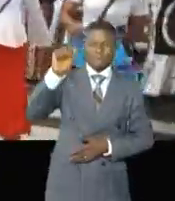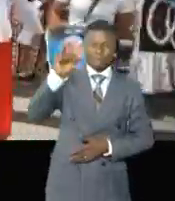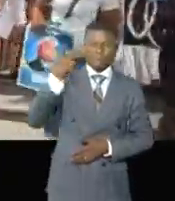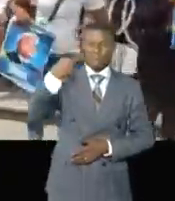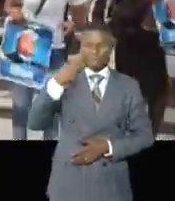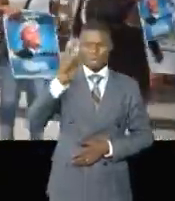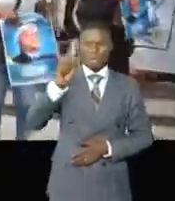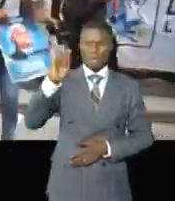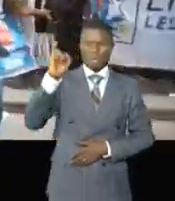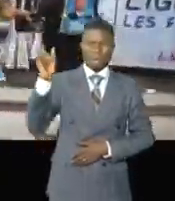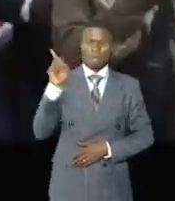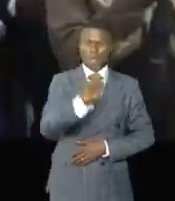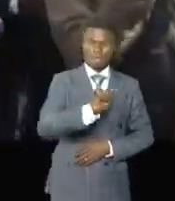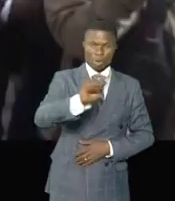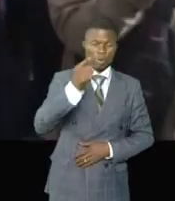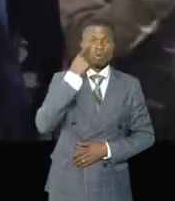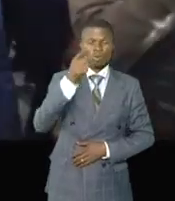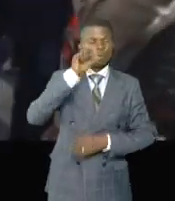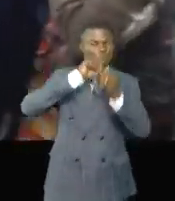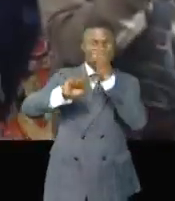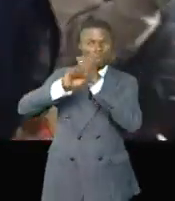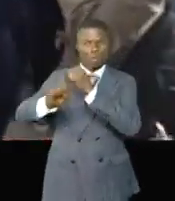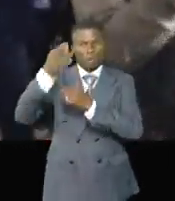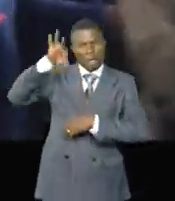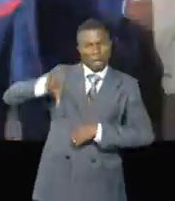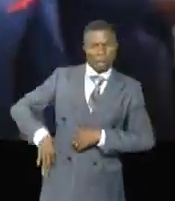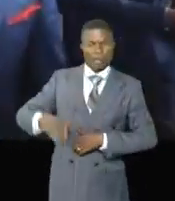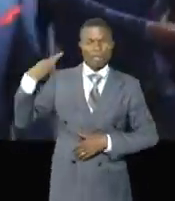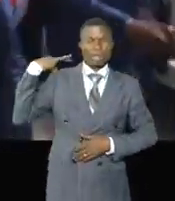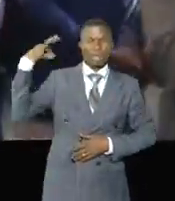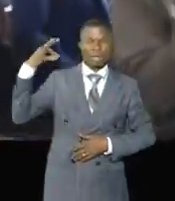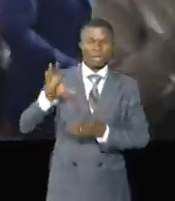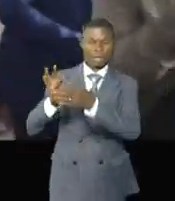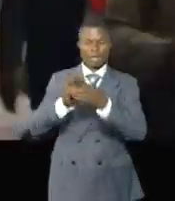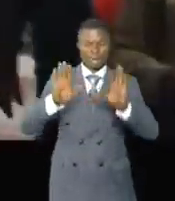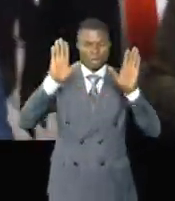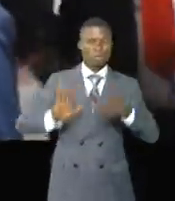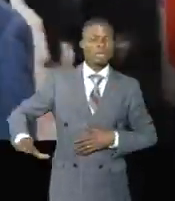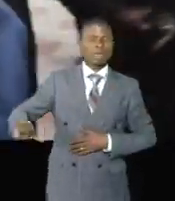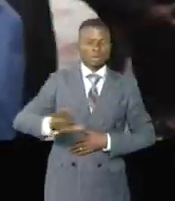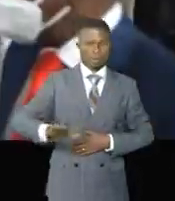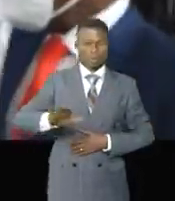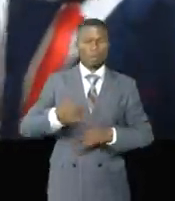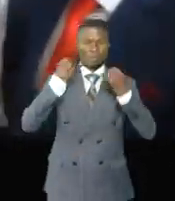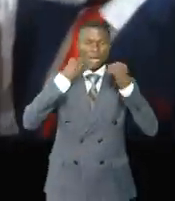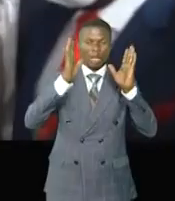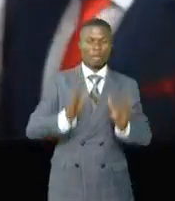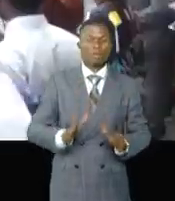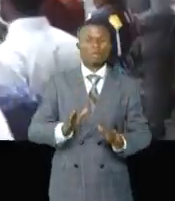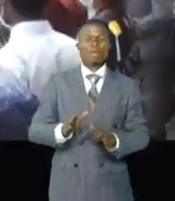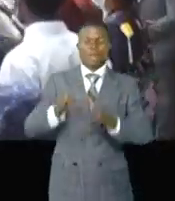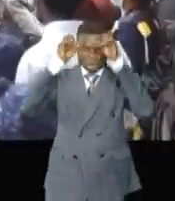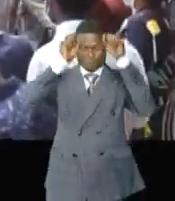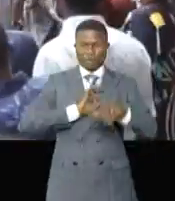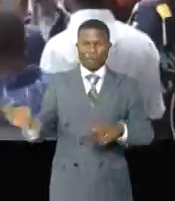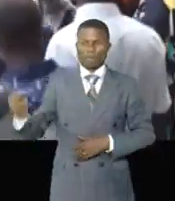rendu personnellement pour battre campagne en faveur des candidats de l'Union sacrée de la nation. L'informateur du président de la République, qui